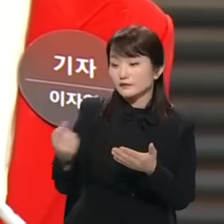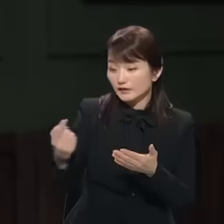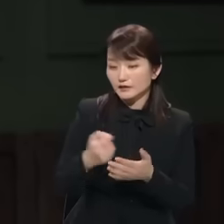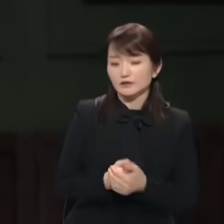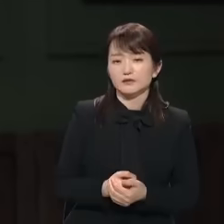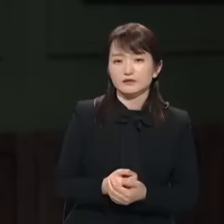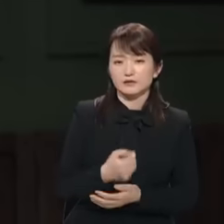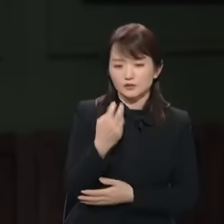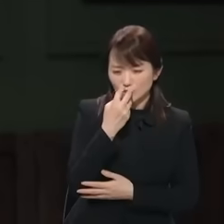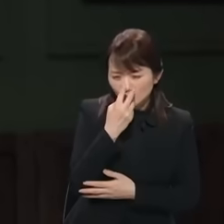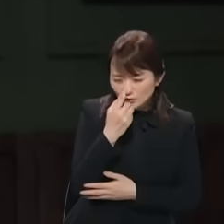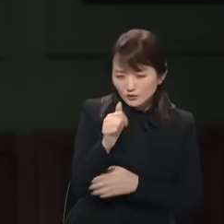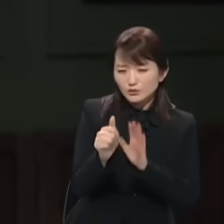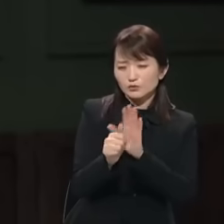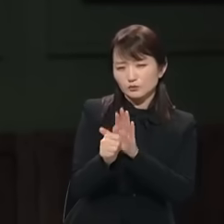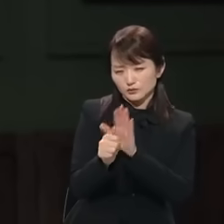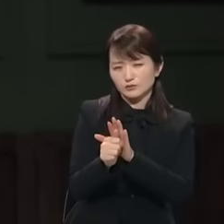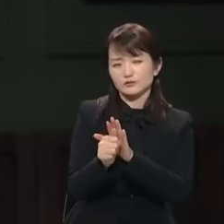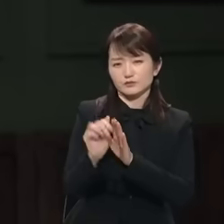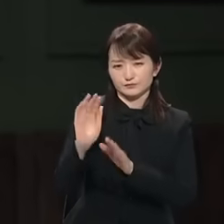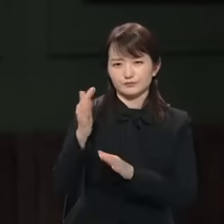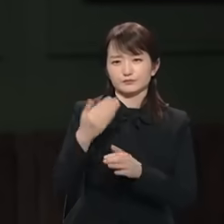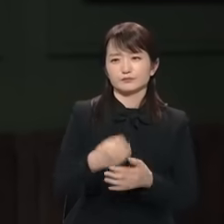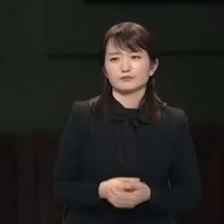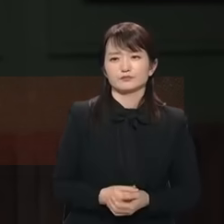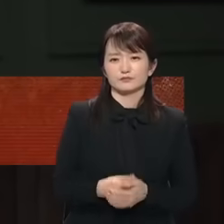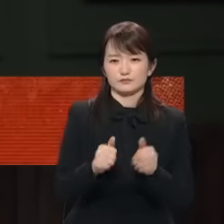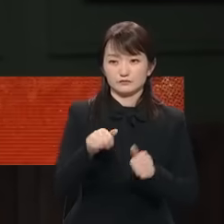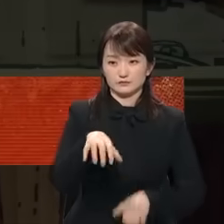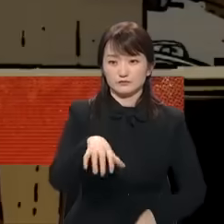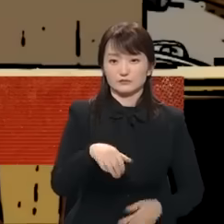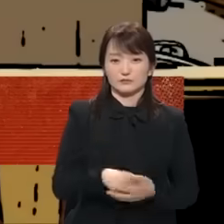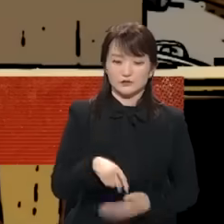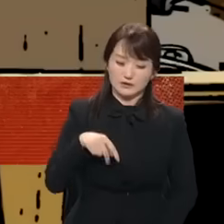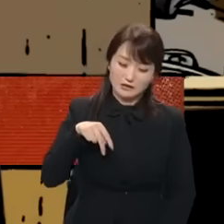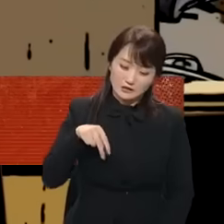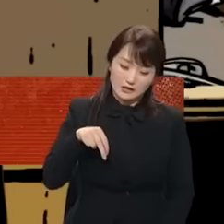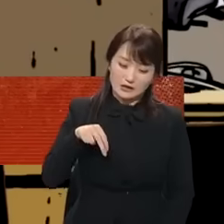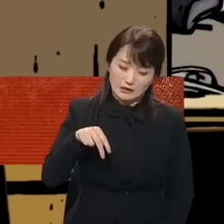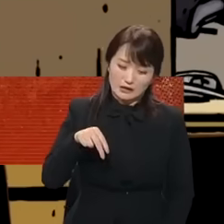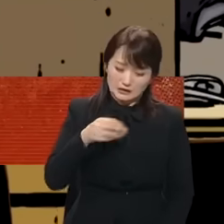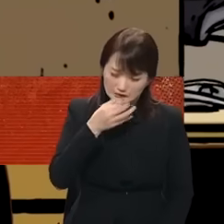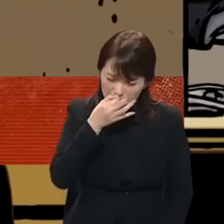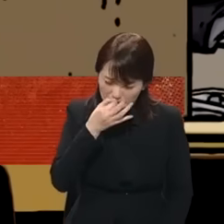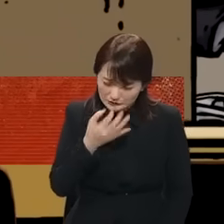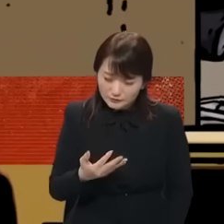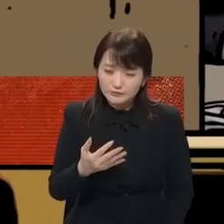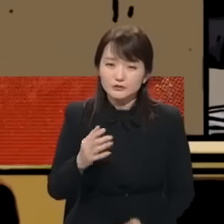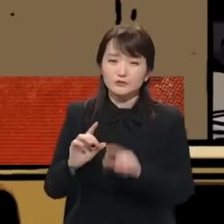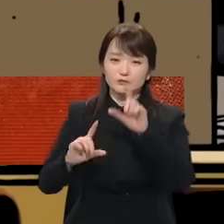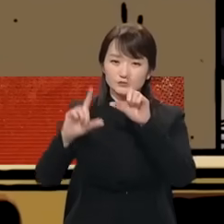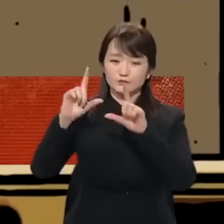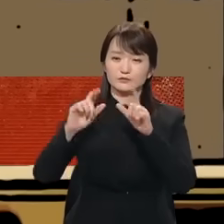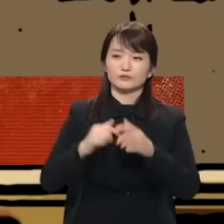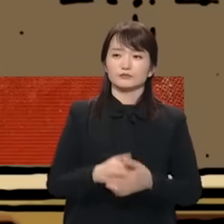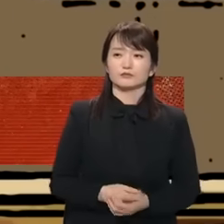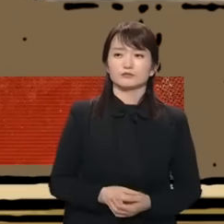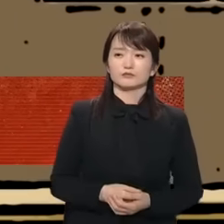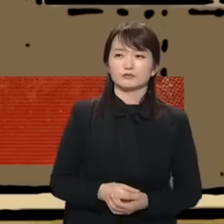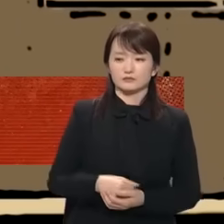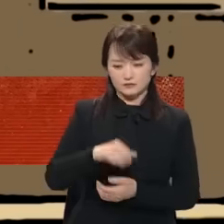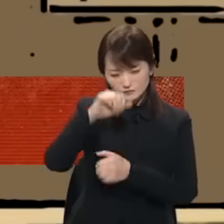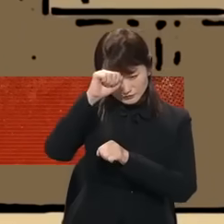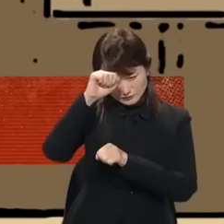부축을 해 줘야 할 정도였다는 겁니다이 그런 도 법정에서 굉장히 걷기 힘들어하는듯한 모습을 보였다고 하고요 그래서 아 저